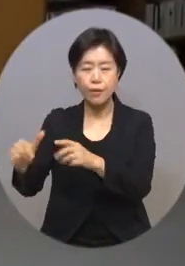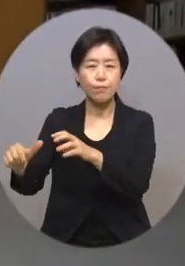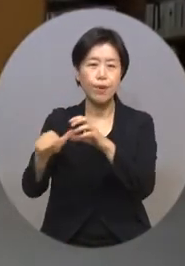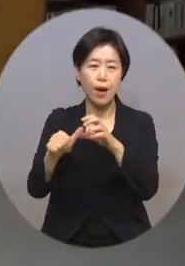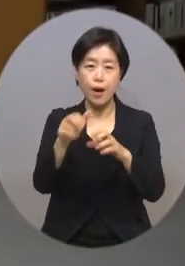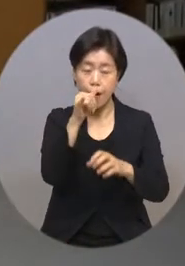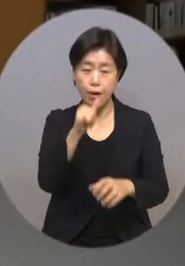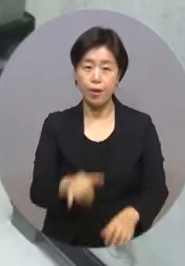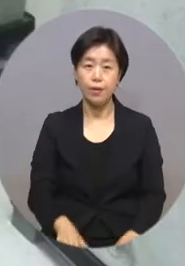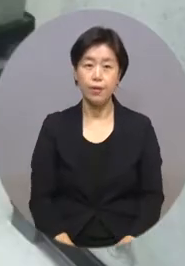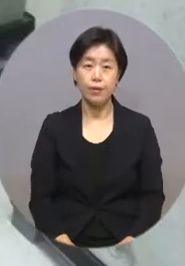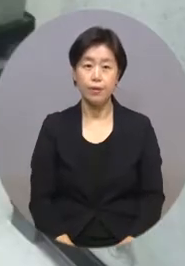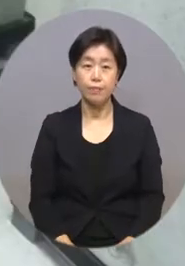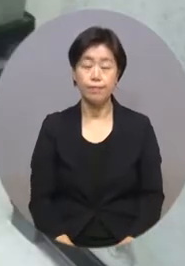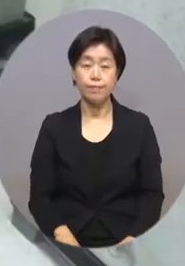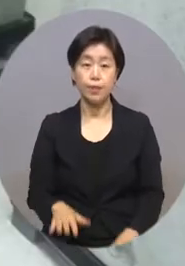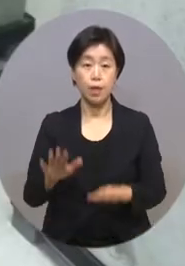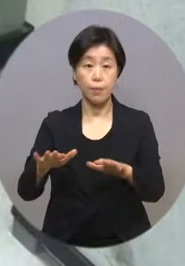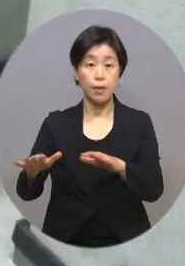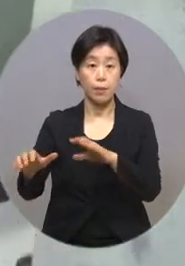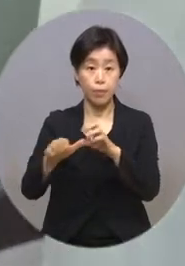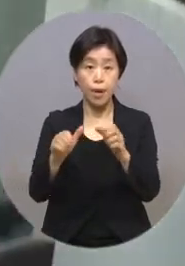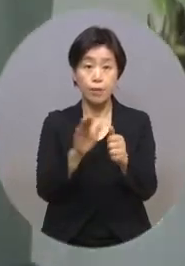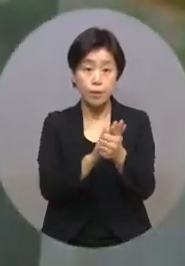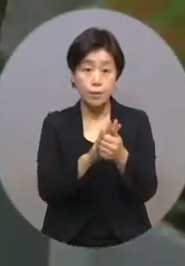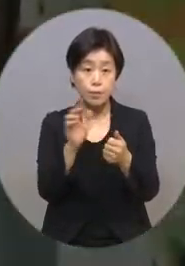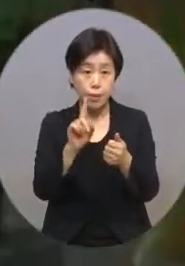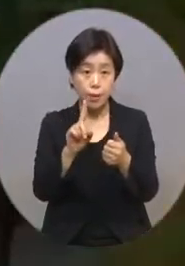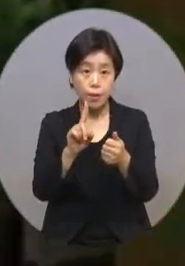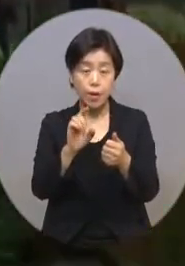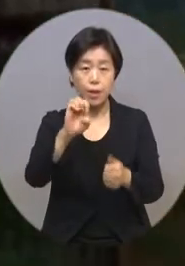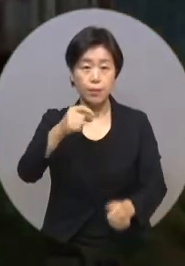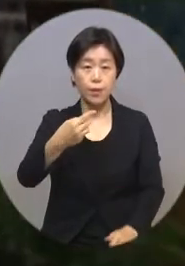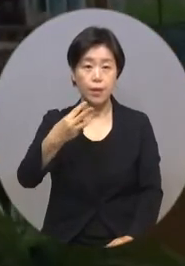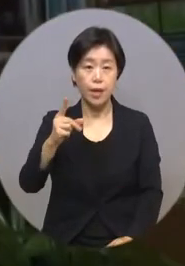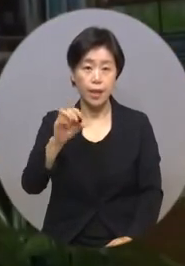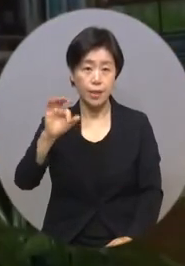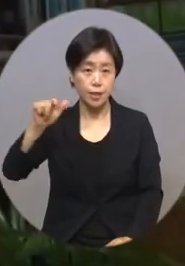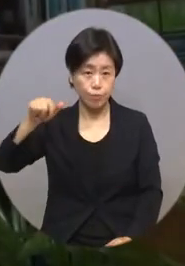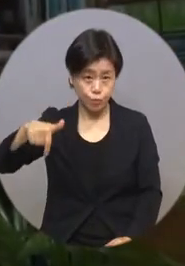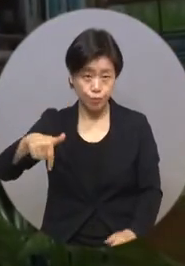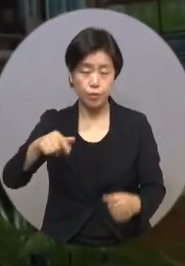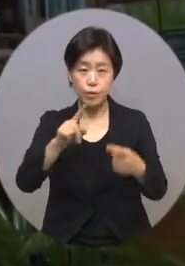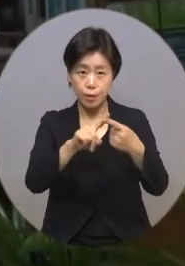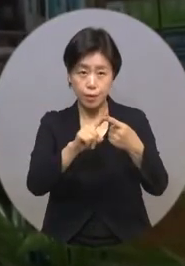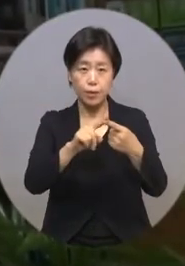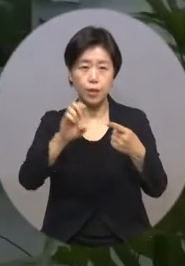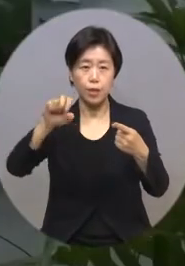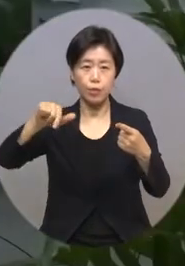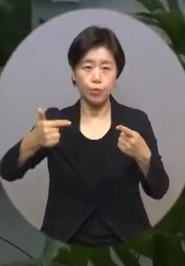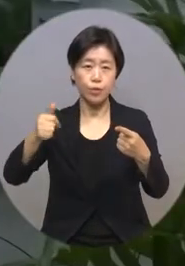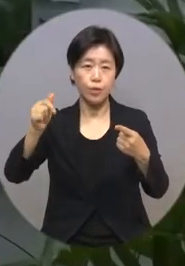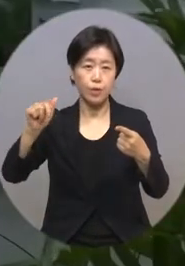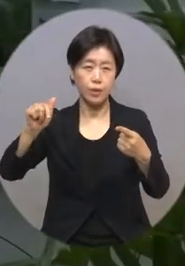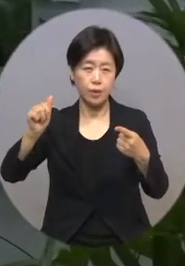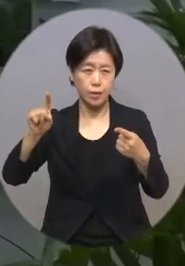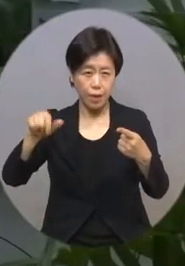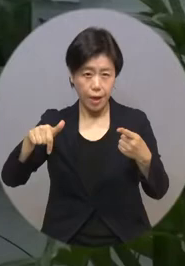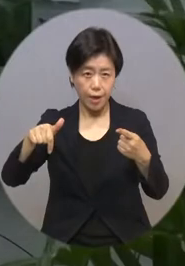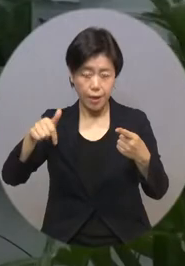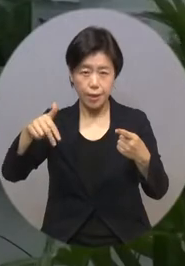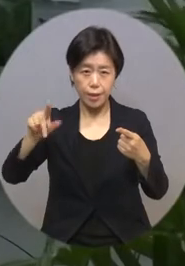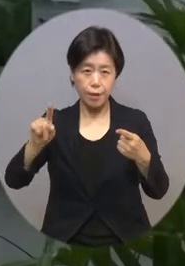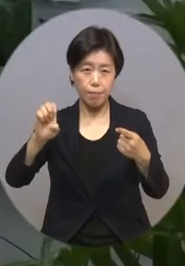있습니다. 이번에 도입한 서비스는 플라이북 스크린과 문학 자판기로 플라이북 스크린은 터치 스크린을